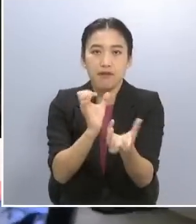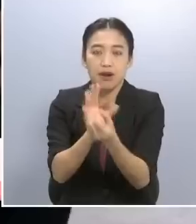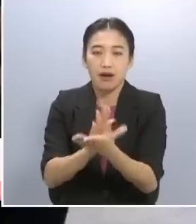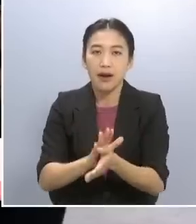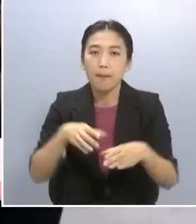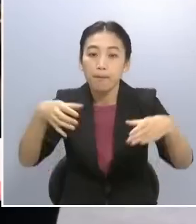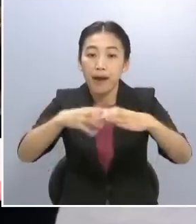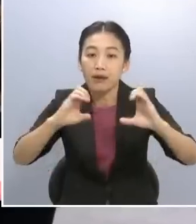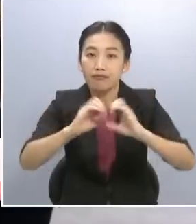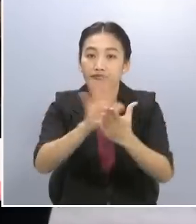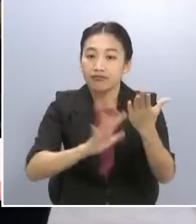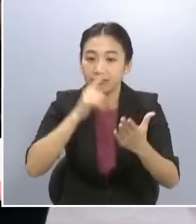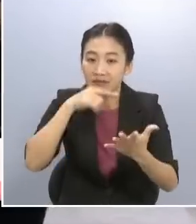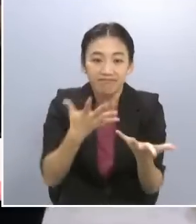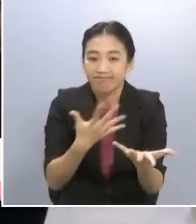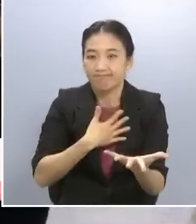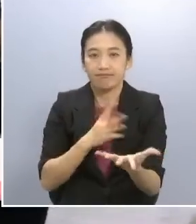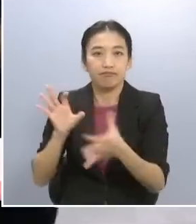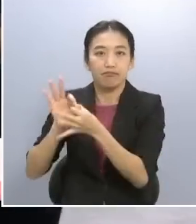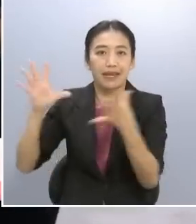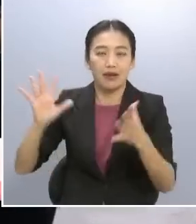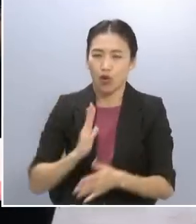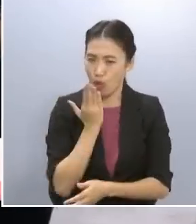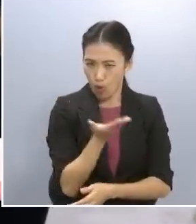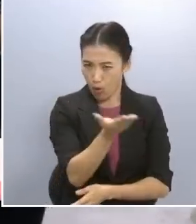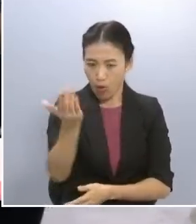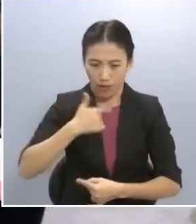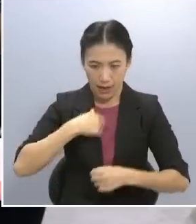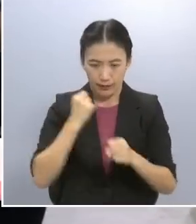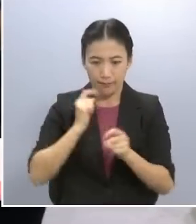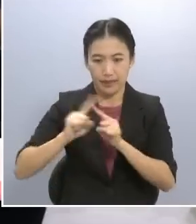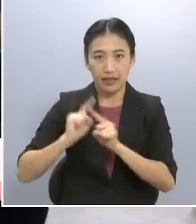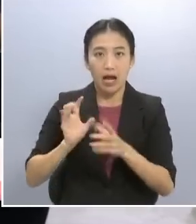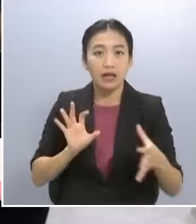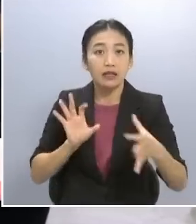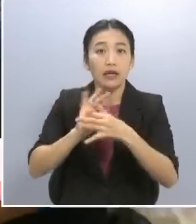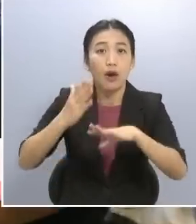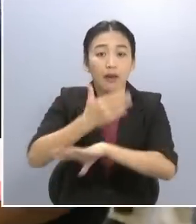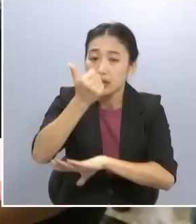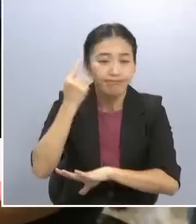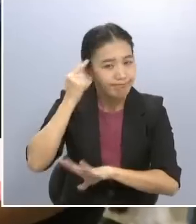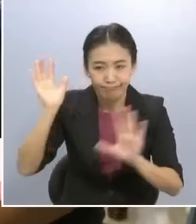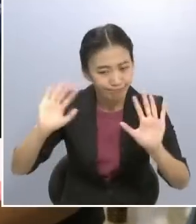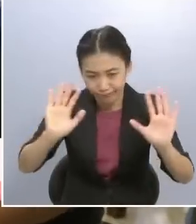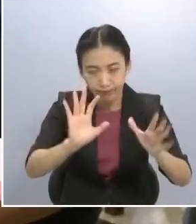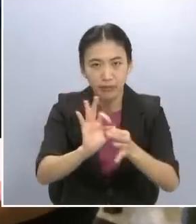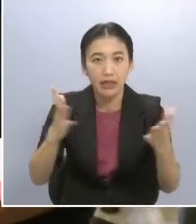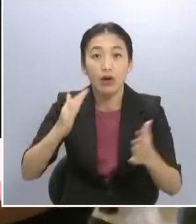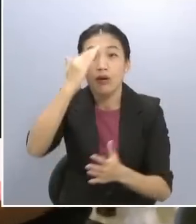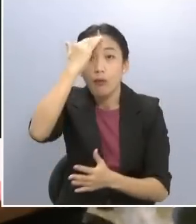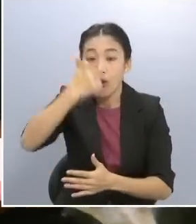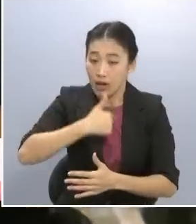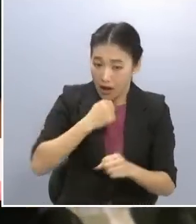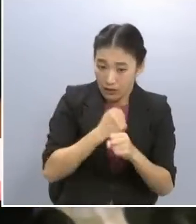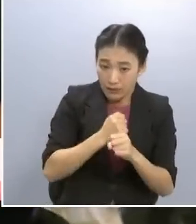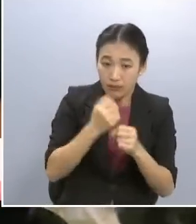ของการเมืองการเลือกตั้งเพราะสิ่งที่คุณชูวิทย์ทำเนี่ยนะฮะเขาบอกว่าคือการทักท้วงผลกระทบโทษของกัญชาที่ไปมอมเม